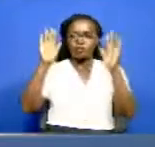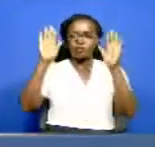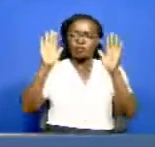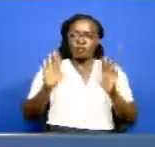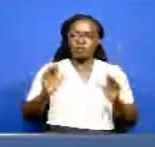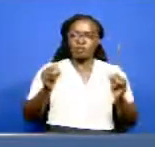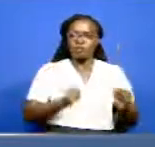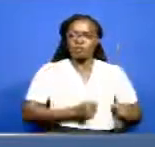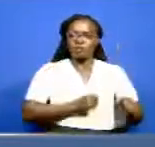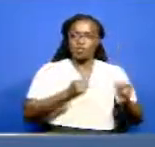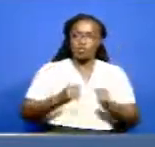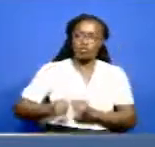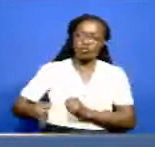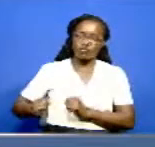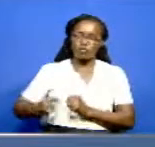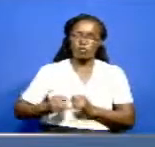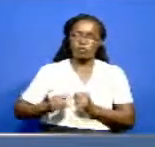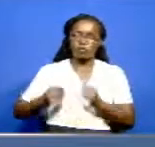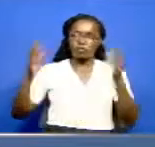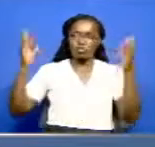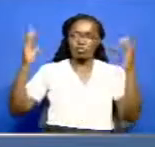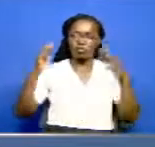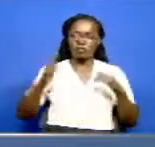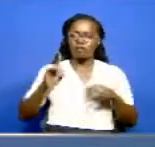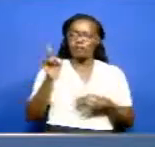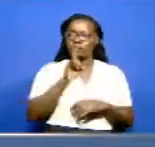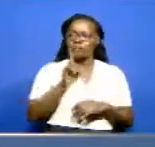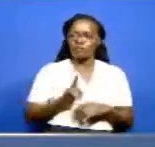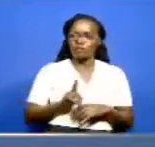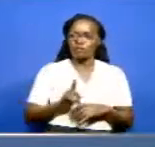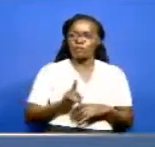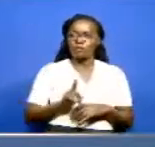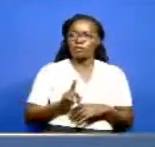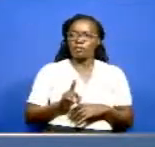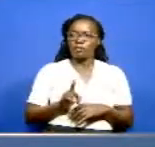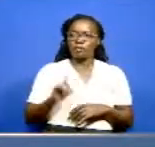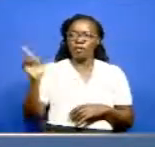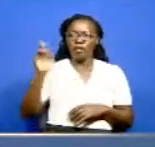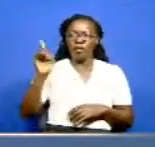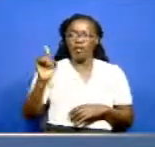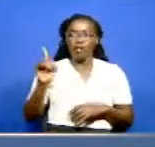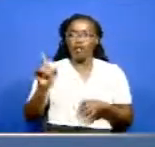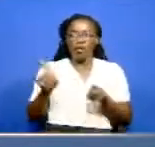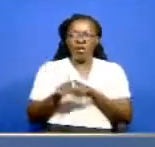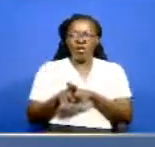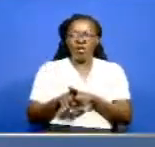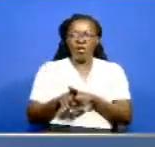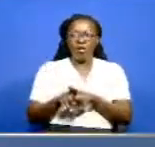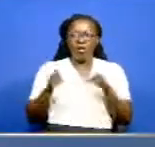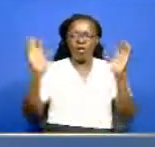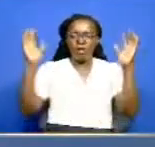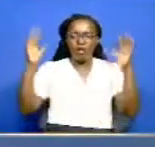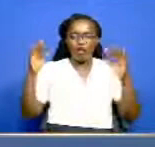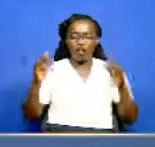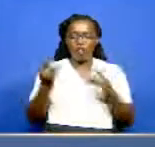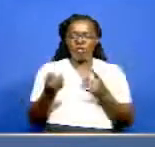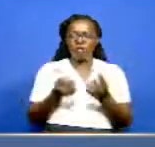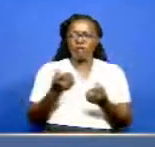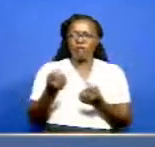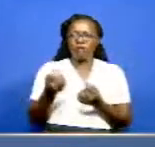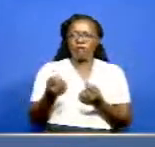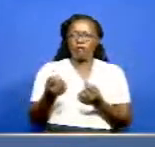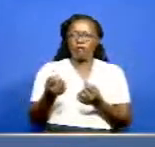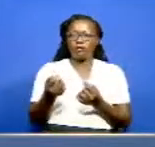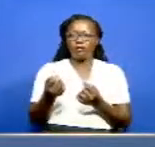Homa Bay huenda kukawa na mvua na ngurumo za radi katika maeneo hayo. Hapa Nairobi hali ni sawia, mvua katika maeneo machache sawia